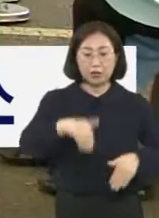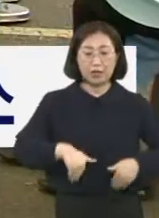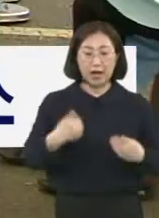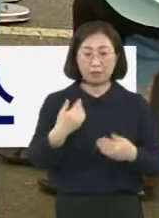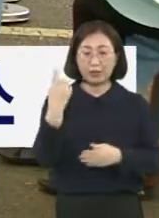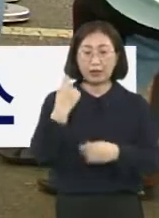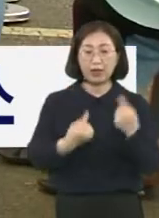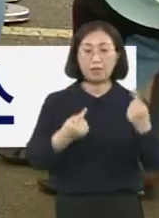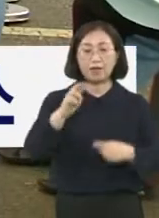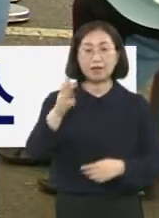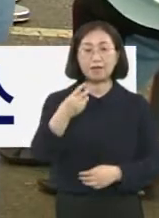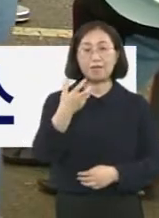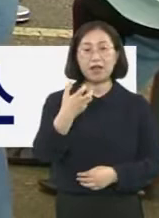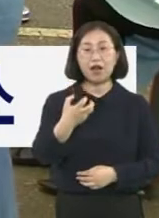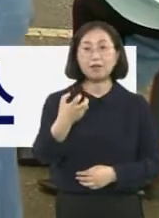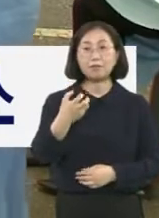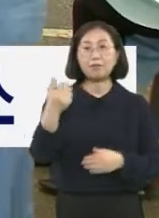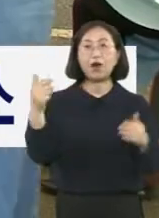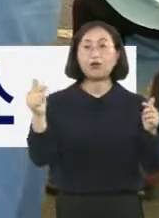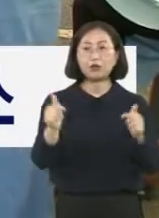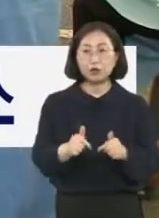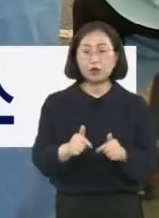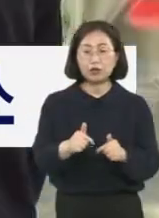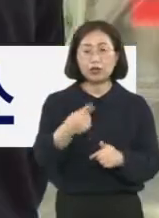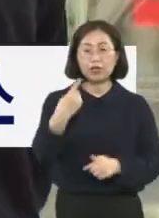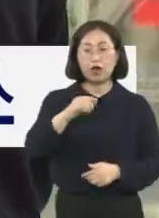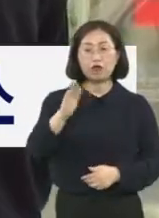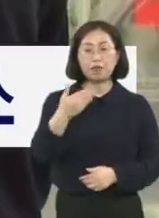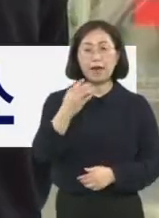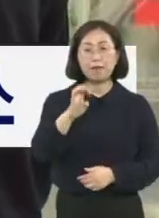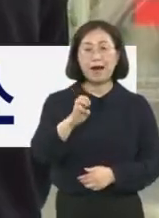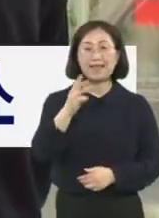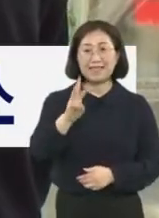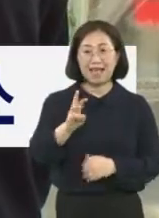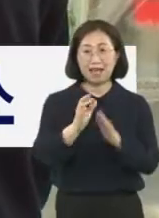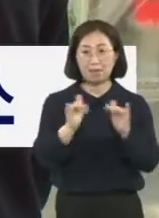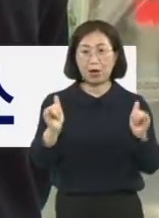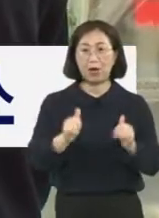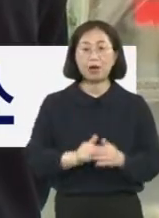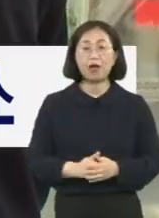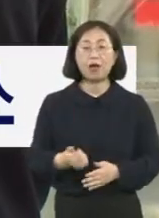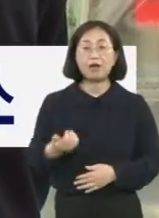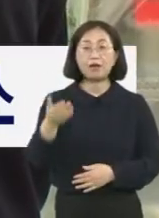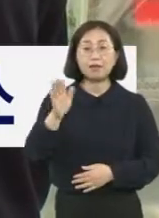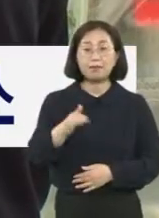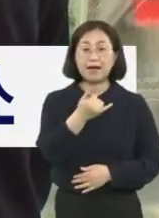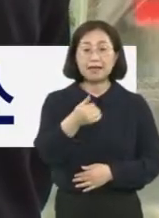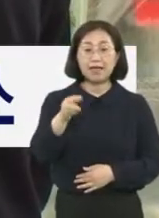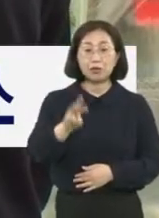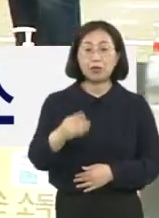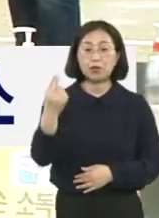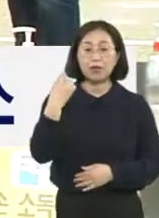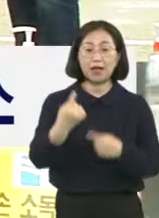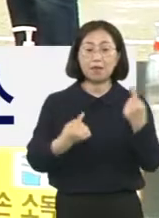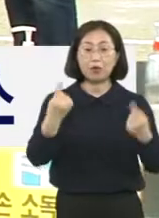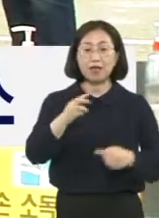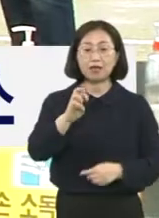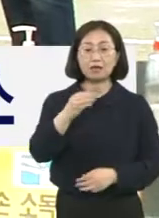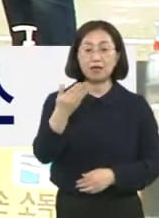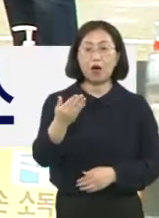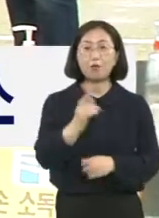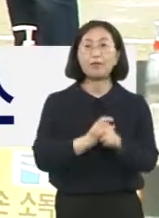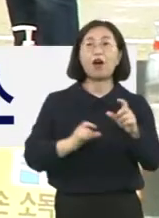충남은 전날보다 380명 감소한 1,943명이 확진됐지만 세종은 전날보다